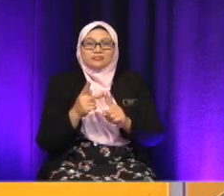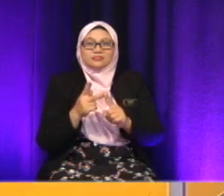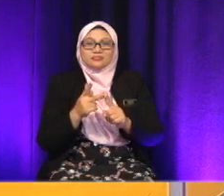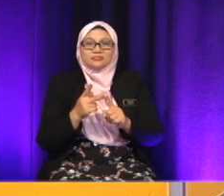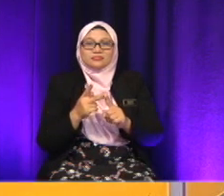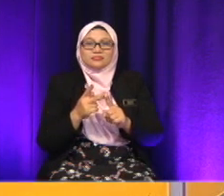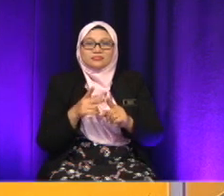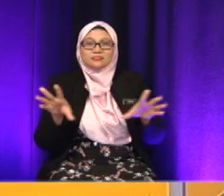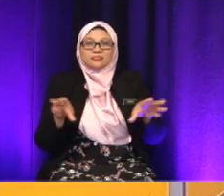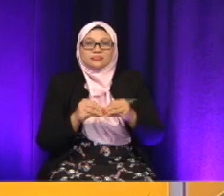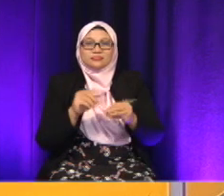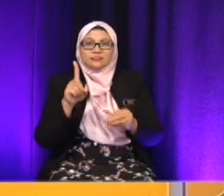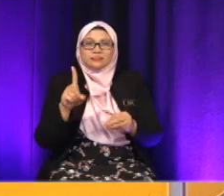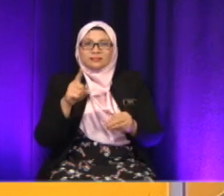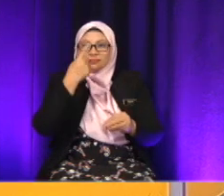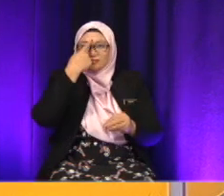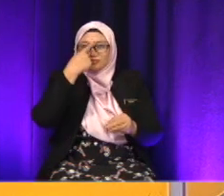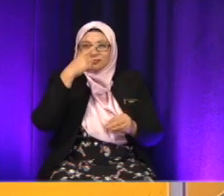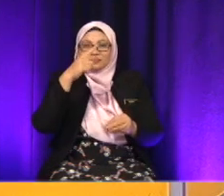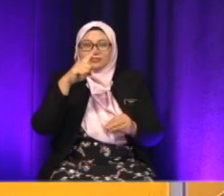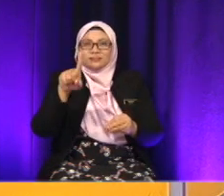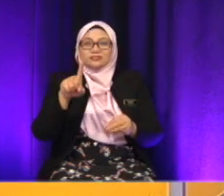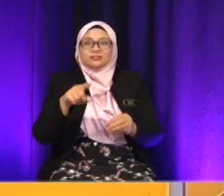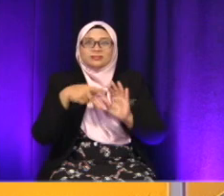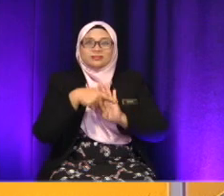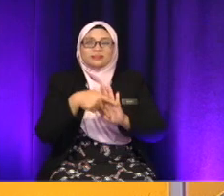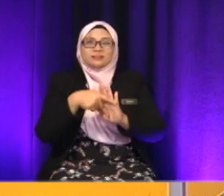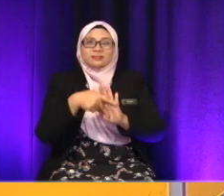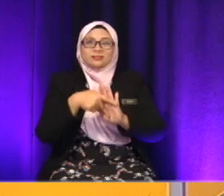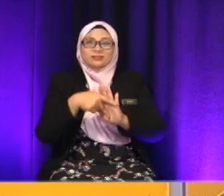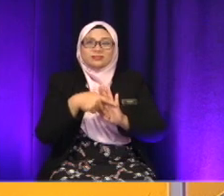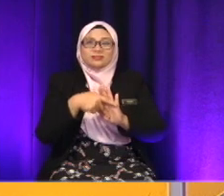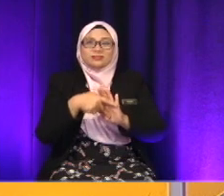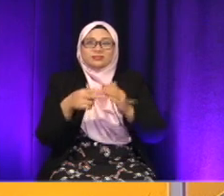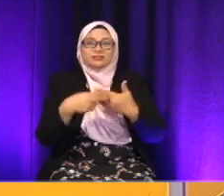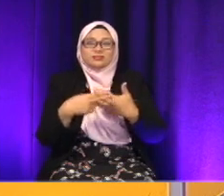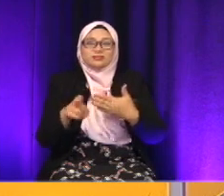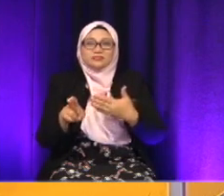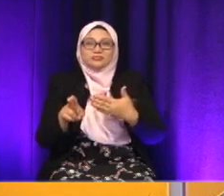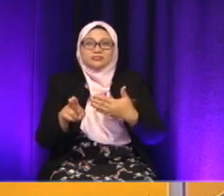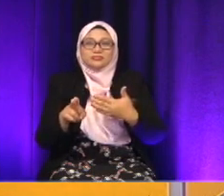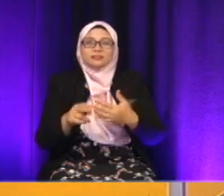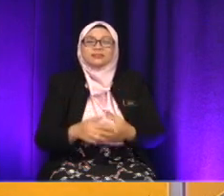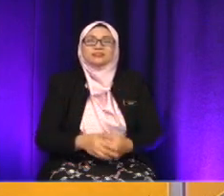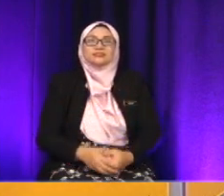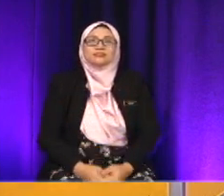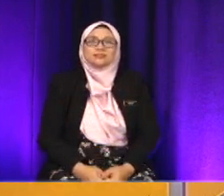dipaparkan nilai 95 akan dihanta di sini unta untuk dipaparkan